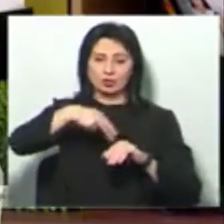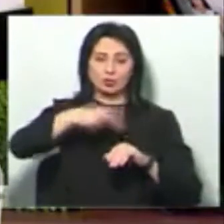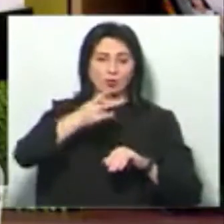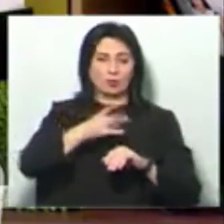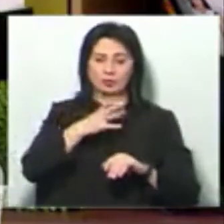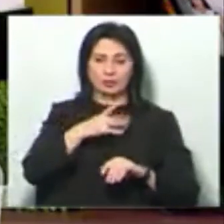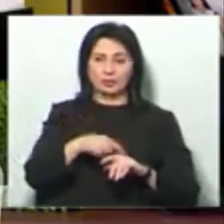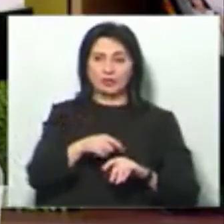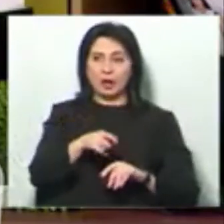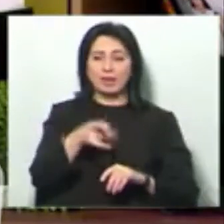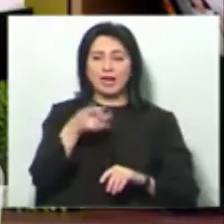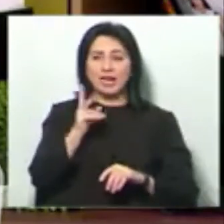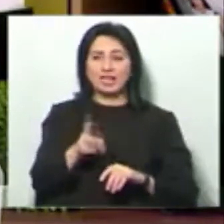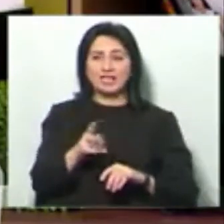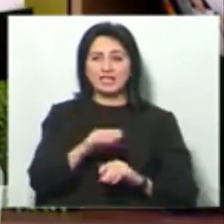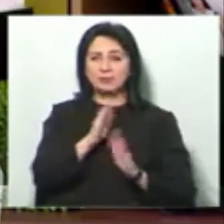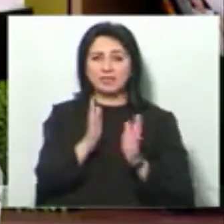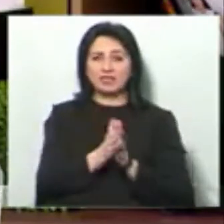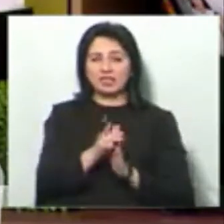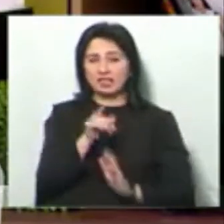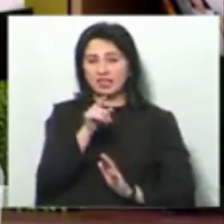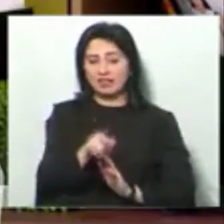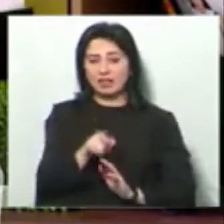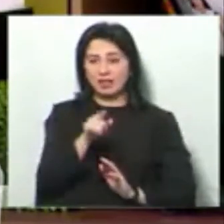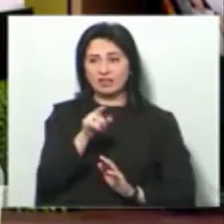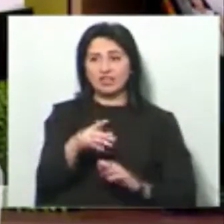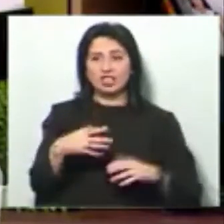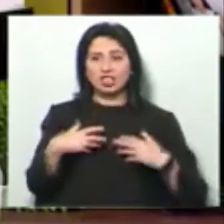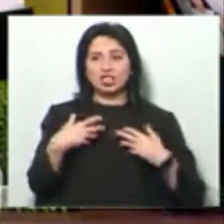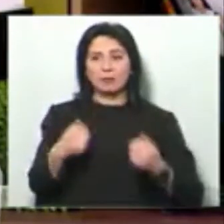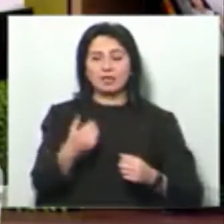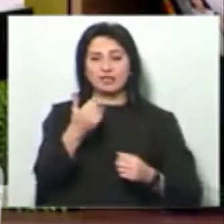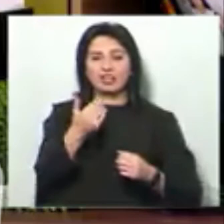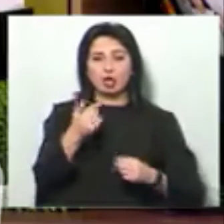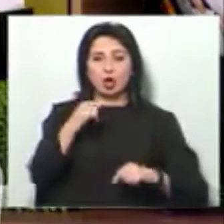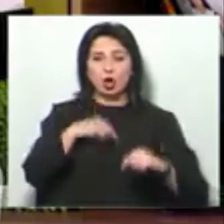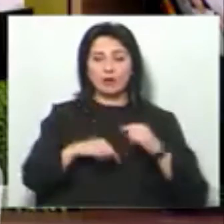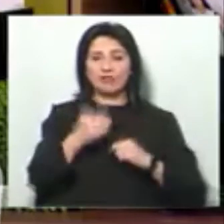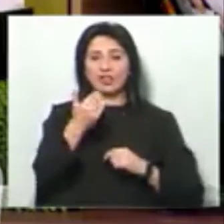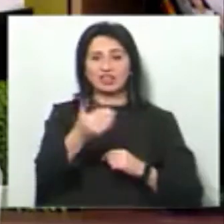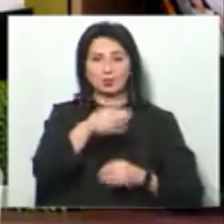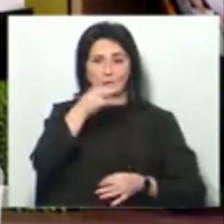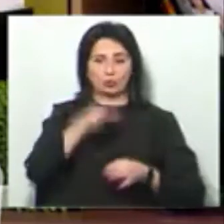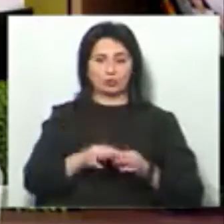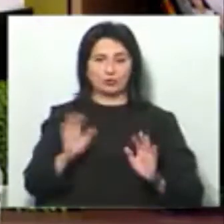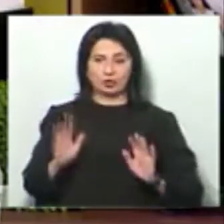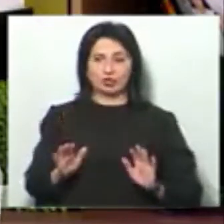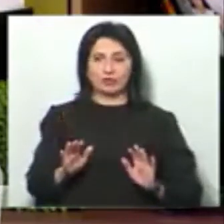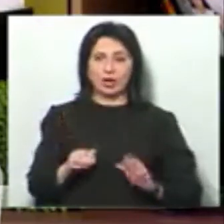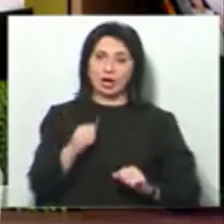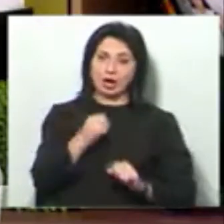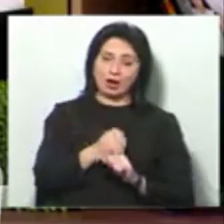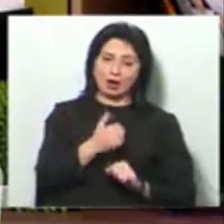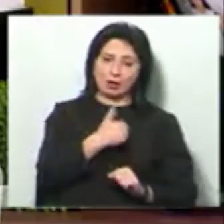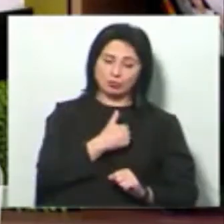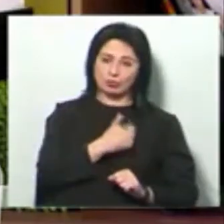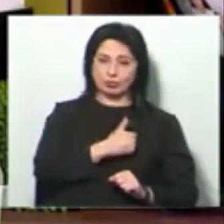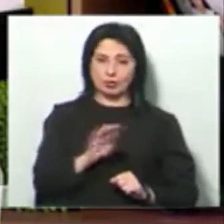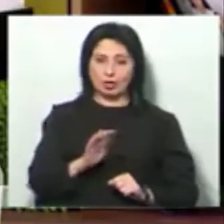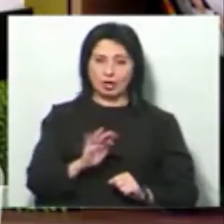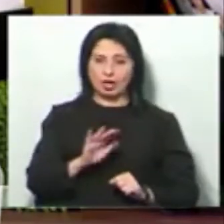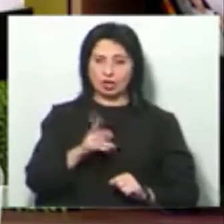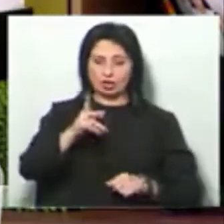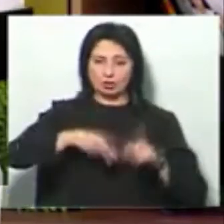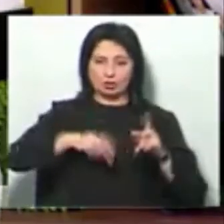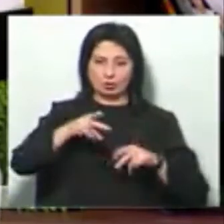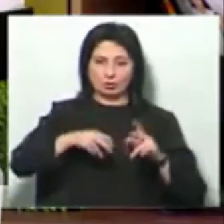ამის რისკებს თლიანად თქვენ თქვენი ჯანმრთელობა თქვენი ორგანიზმი და თქვენი ღერთ გადაწყვეტილებას გაიკეთებთ თუ არა